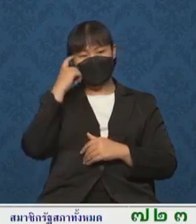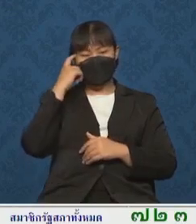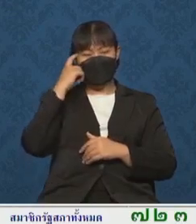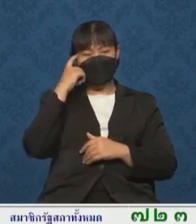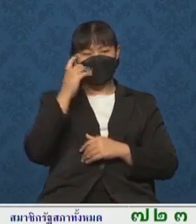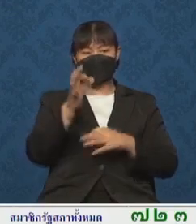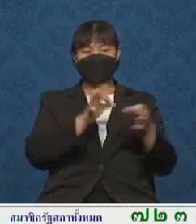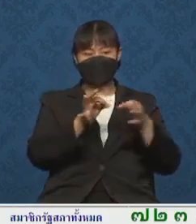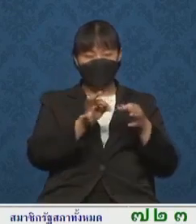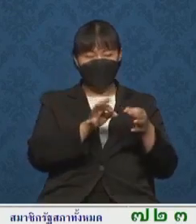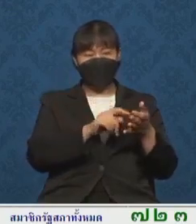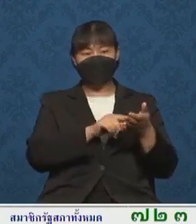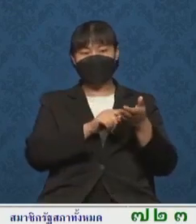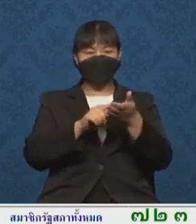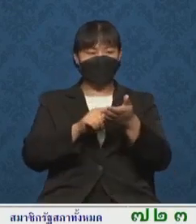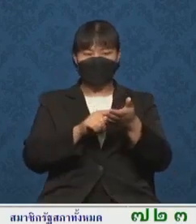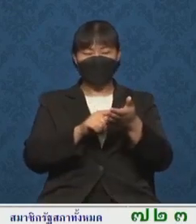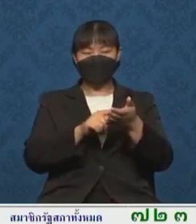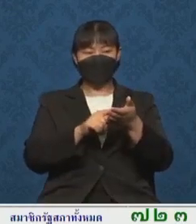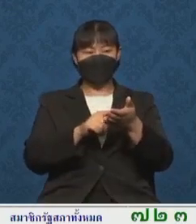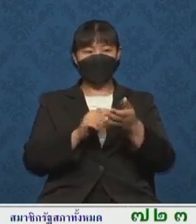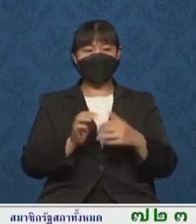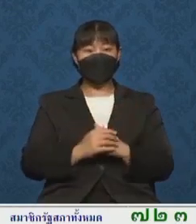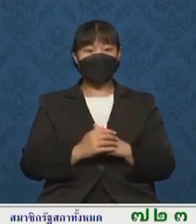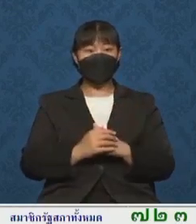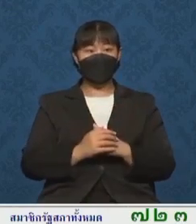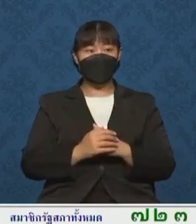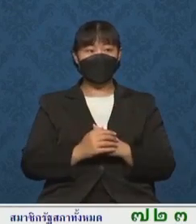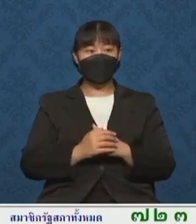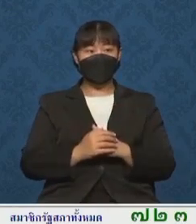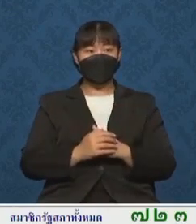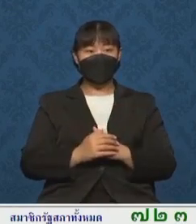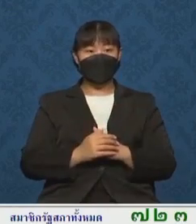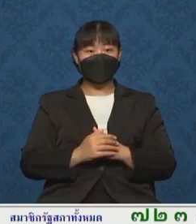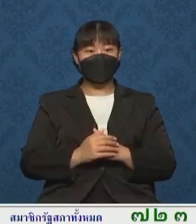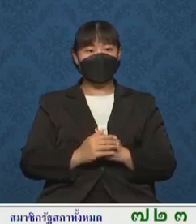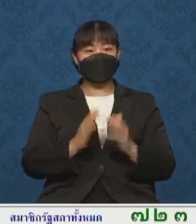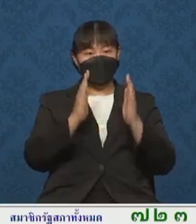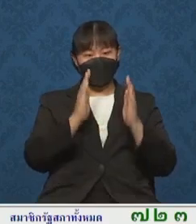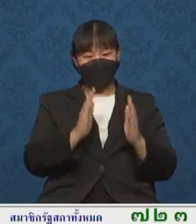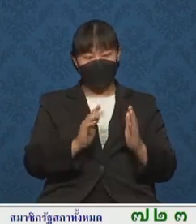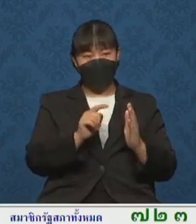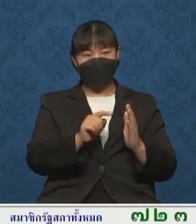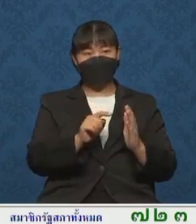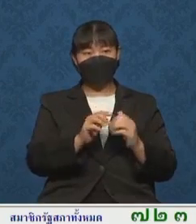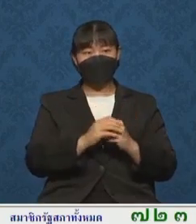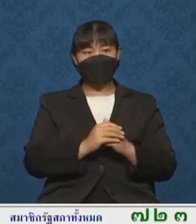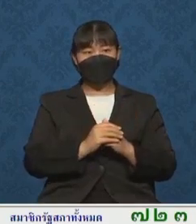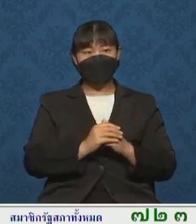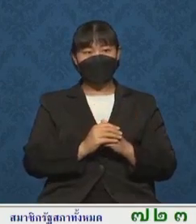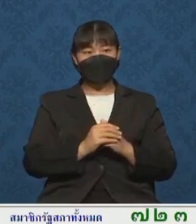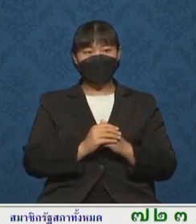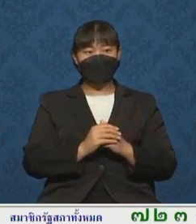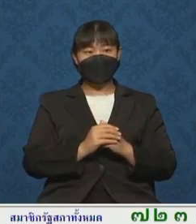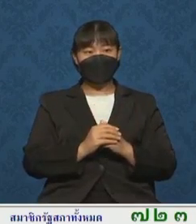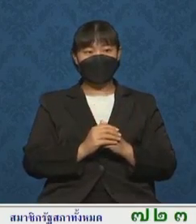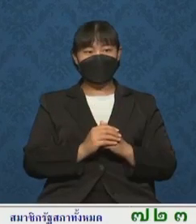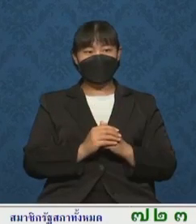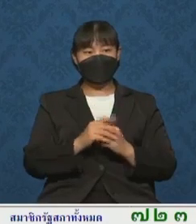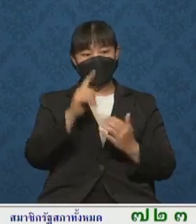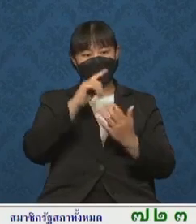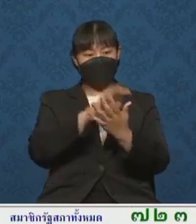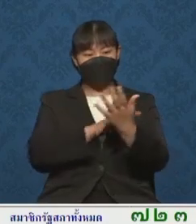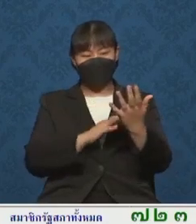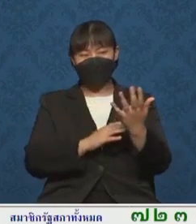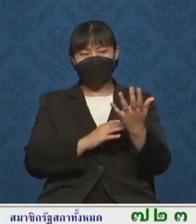เสนอแนะมนูญเพราะว่าเป็นคนเนรคุณแผ่นดินครับผมขอยอดครับขอเชิญ